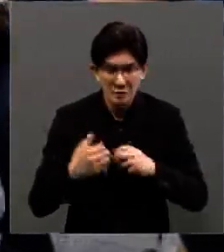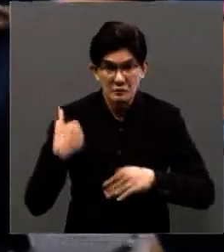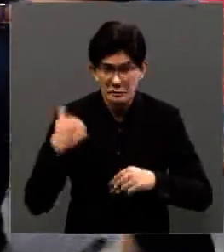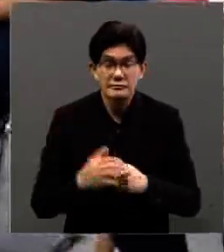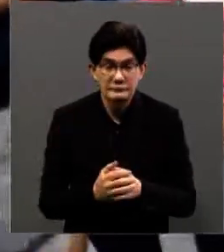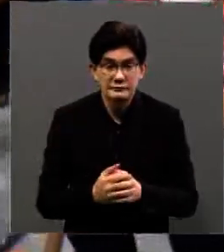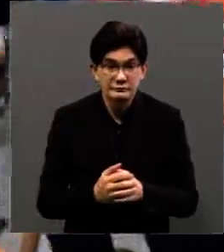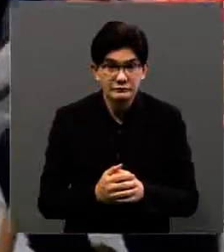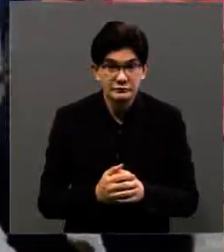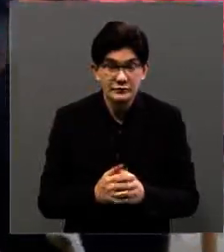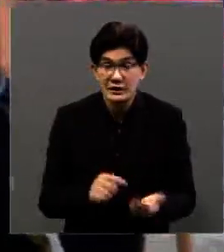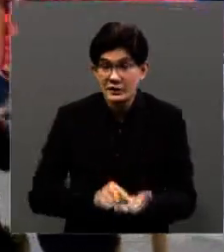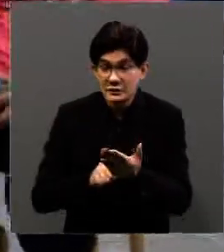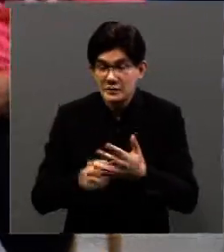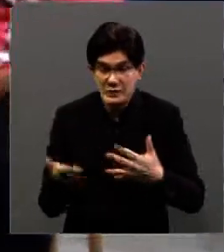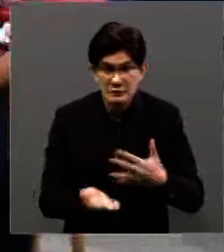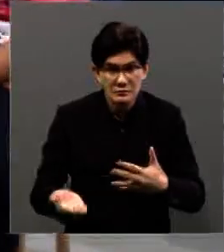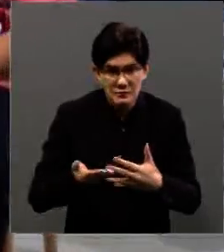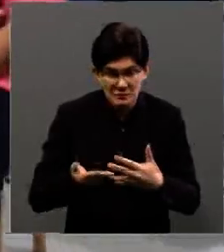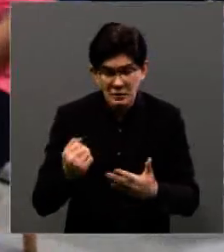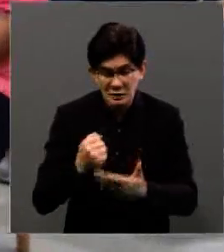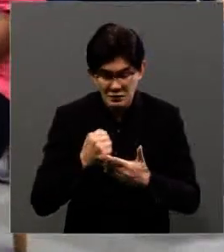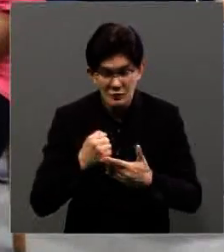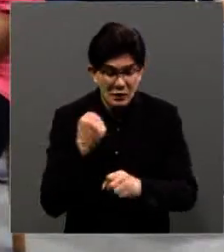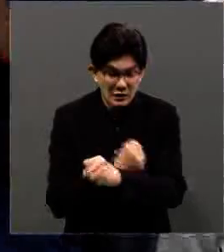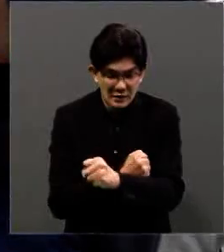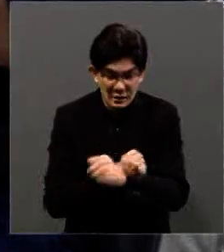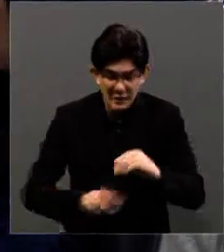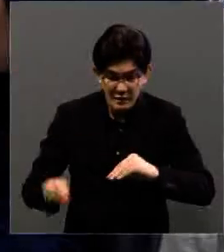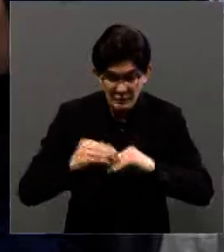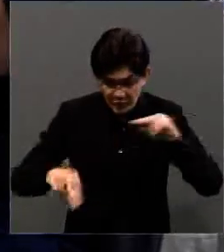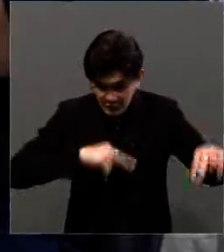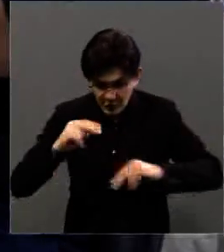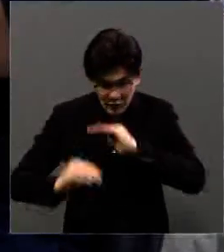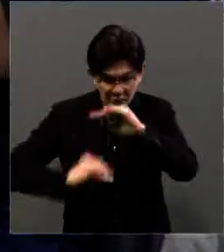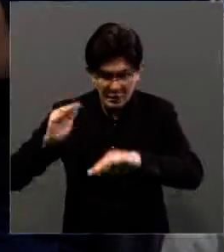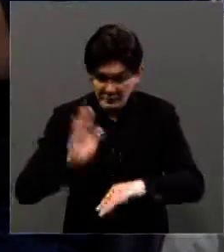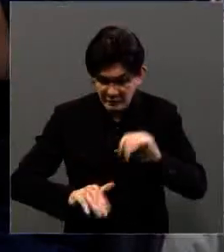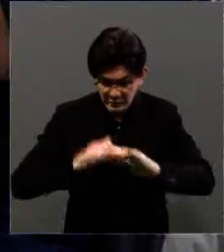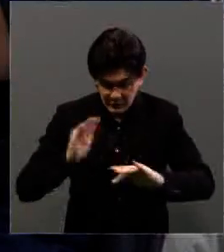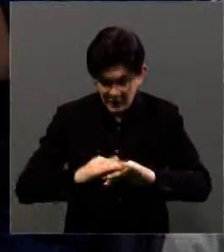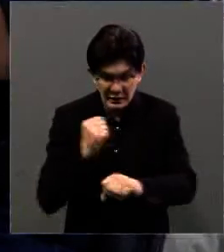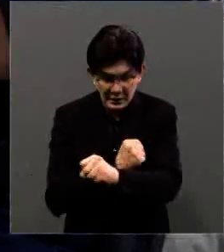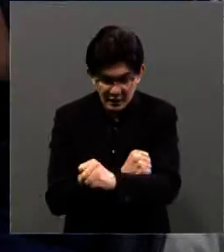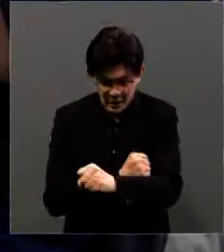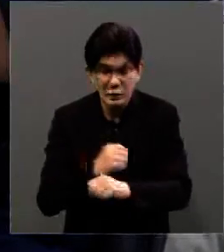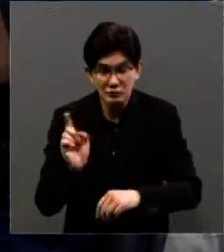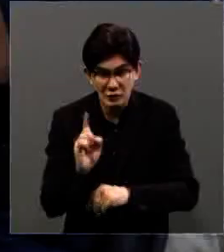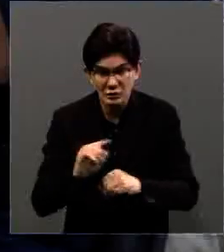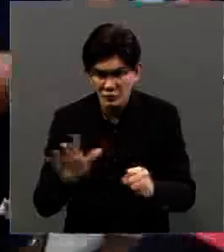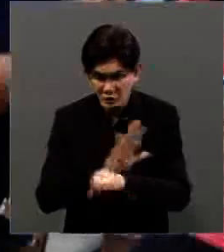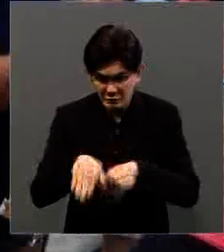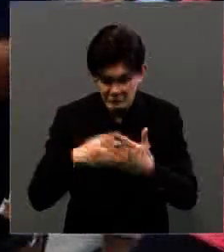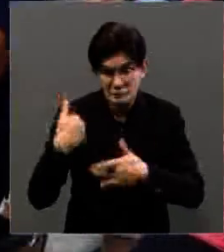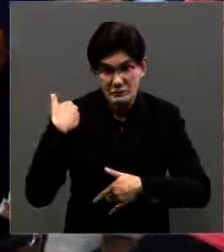พราะฉะนั้นทางพรรคก้าวไกลจึงเสนอให้ยกระดับสวัสดิการแรงงานเพื่อเพิ่มการคุ้มครองและการพัฒนาฝีมือแรงงานให้ครอบคลุมแบบทั่วหน้า